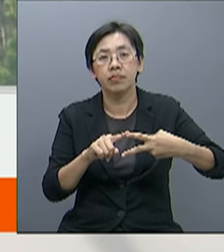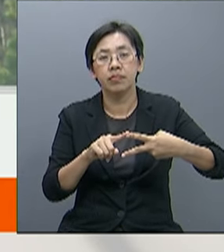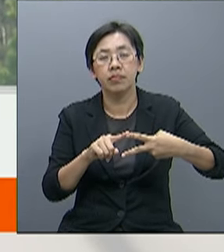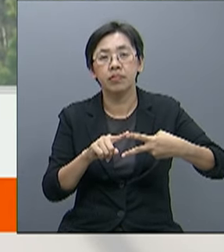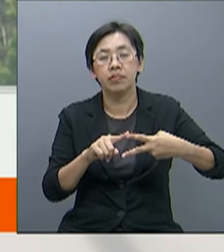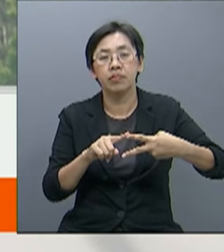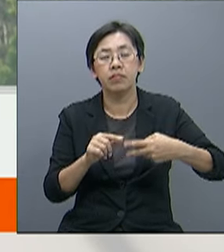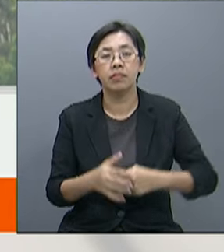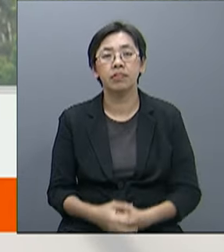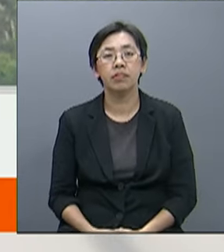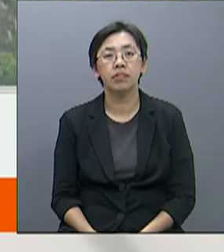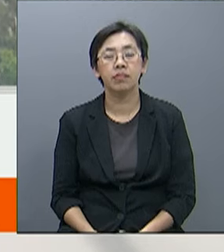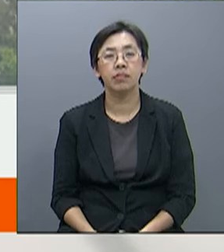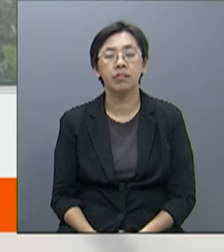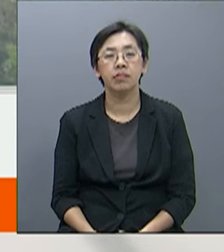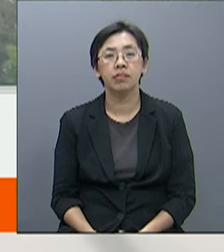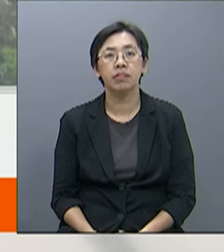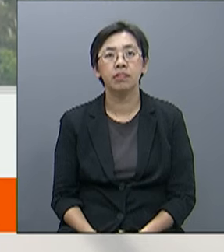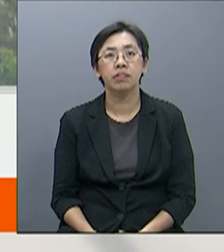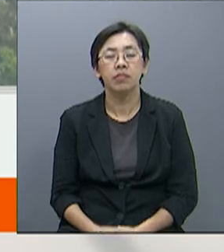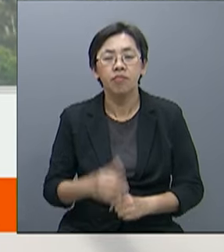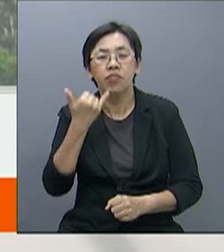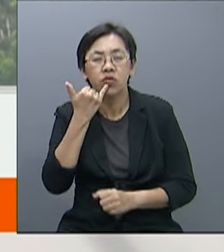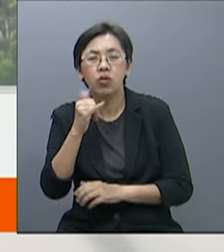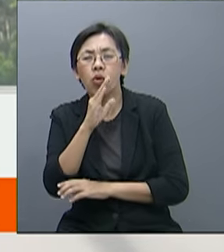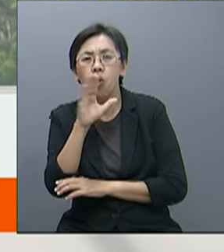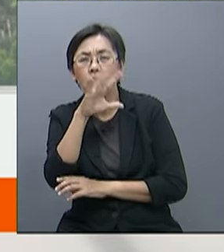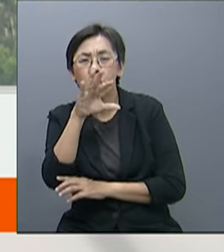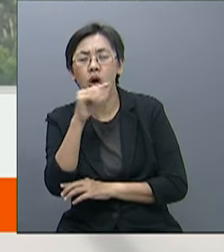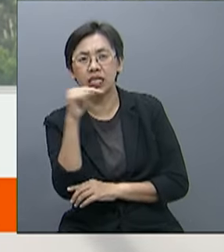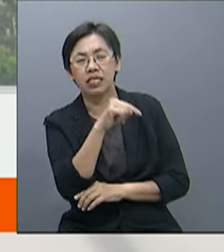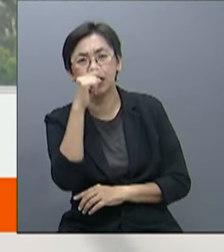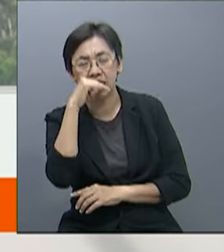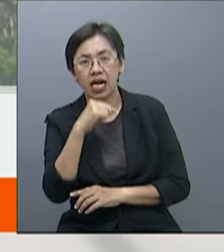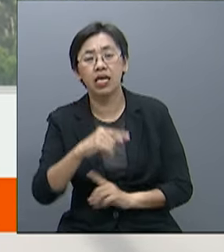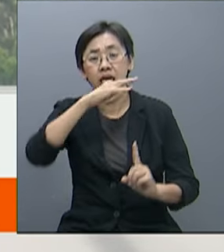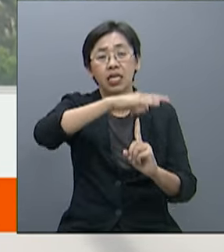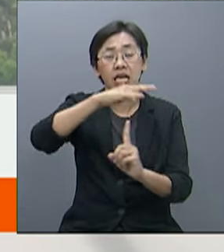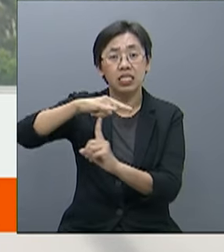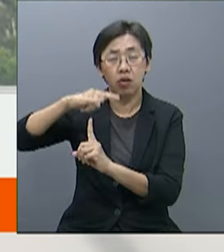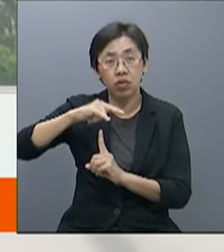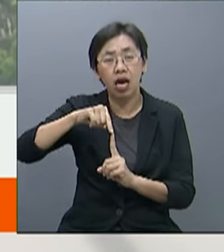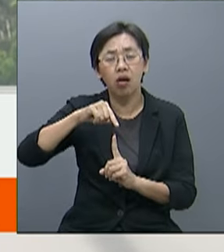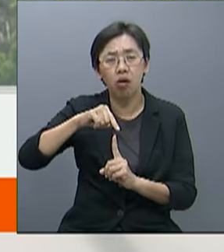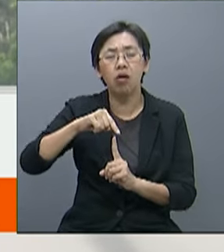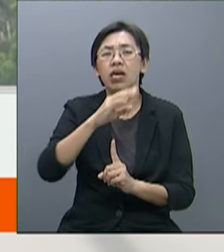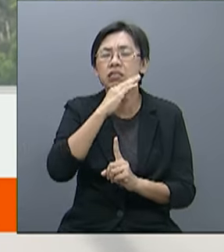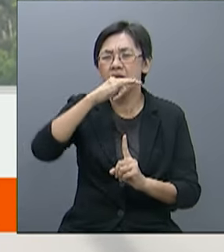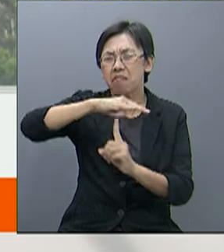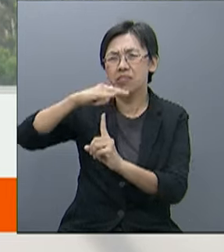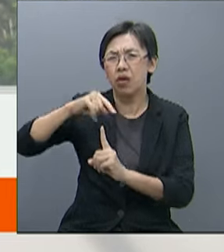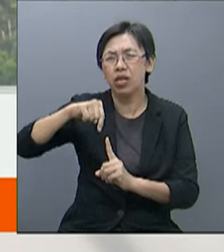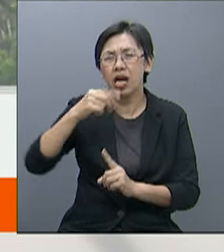เนี่ยเข้ากับมาในประเทศนะครับแต่ว่าเสาไหนก็ตามที่การกายภาพเห็นเลยว่า